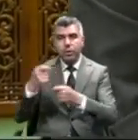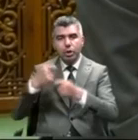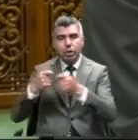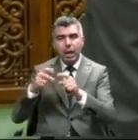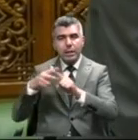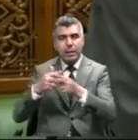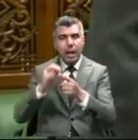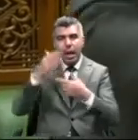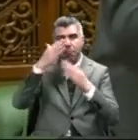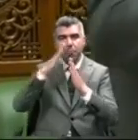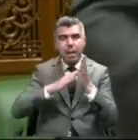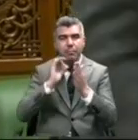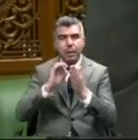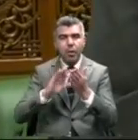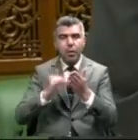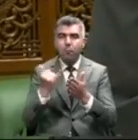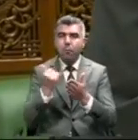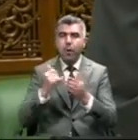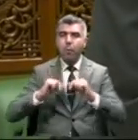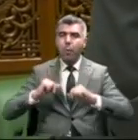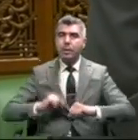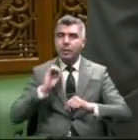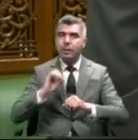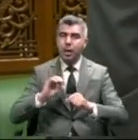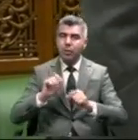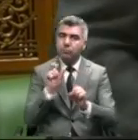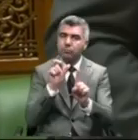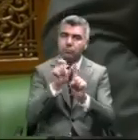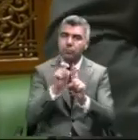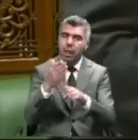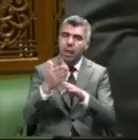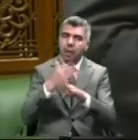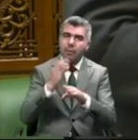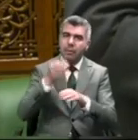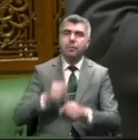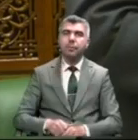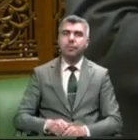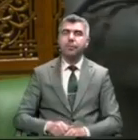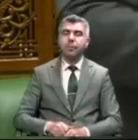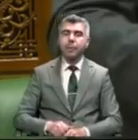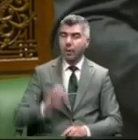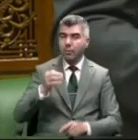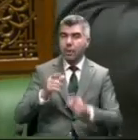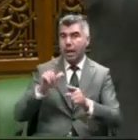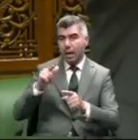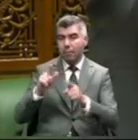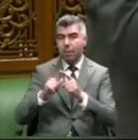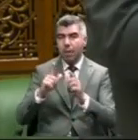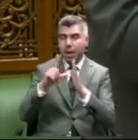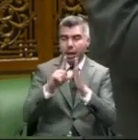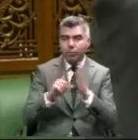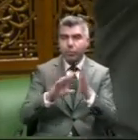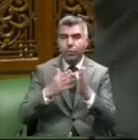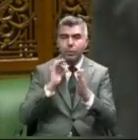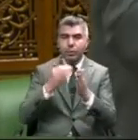عرفت واحد التطور كبير في السيد الوزير السابق وفعلا انكم حطيتو واحد المجموعه ديال القوانين واحد